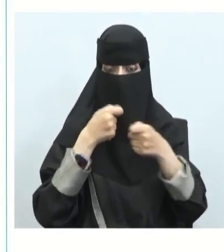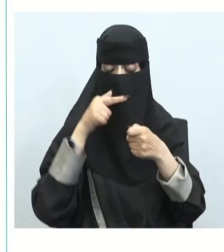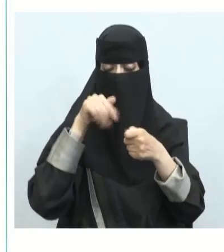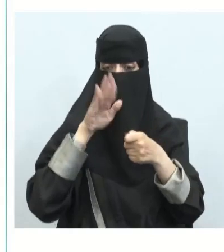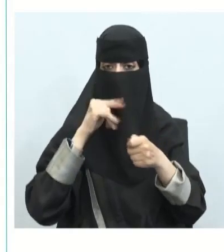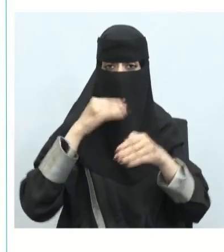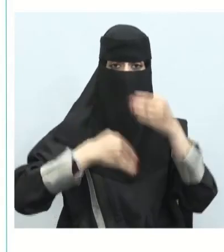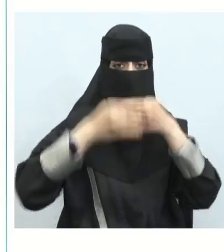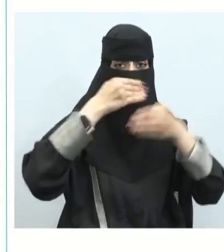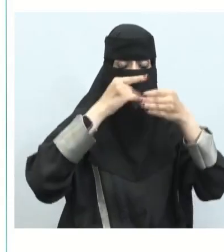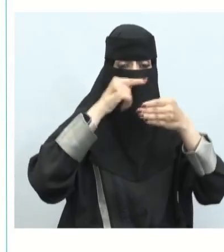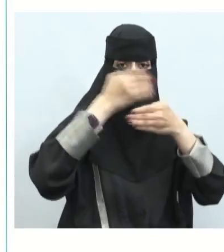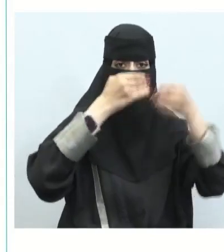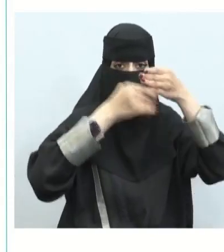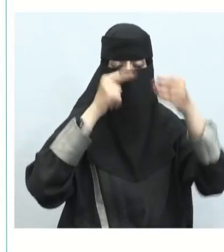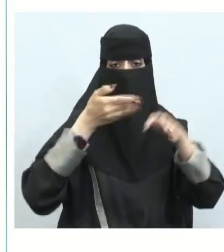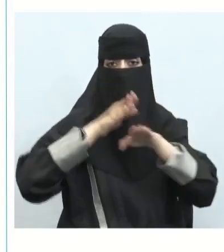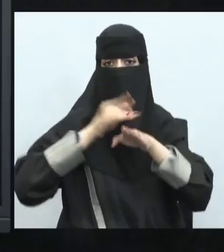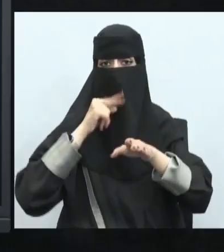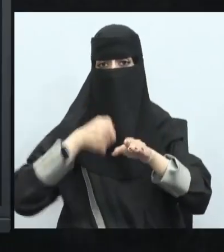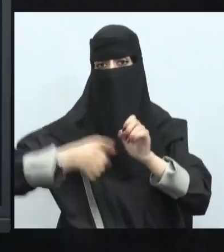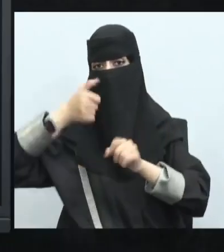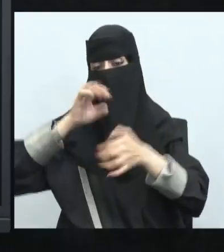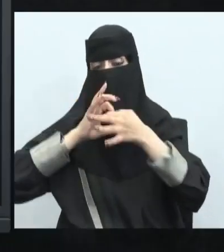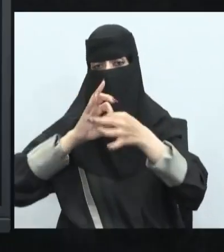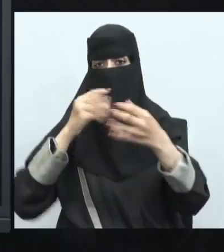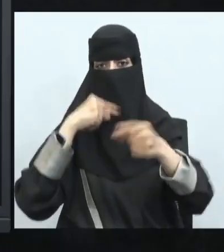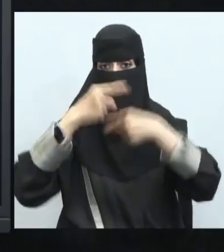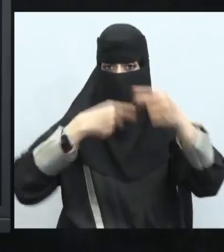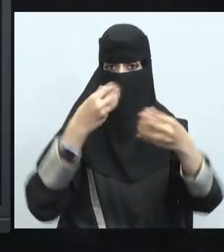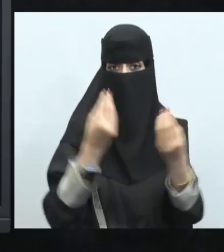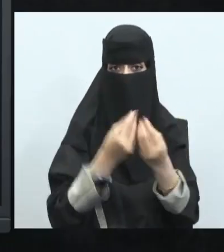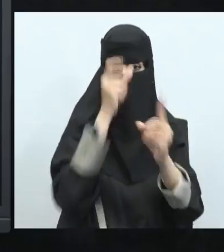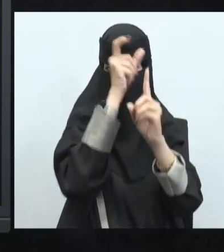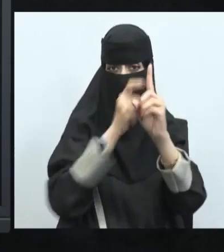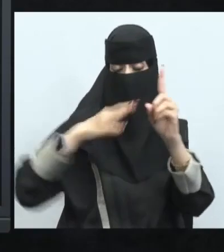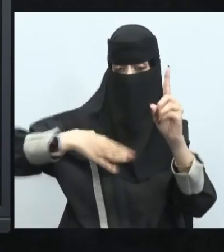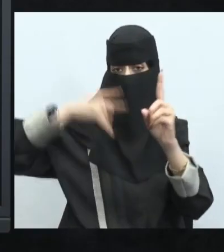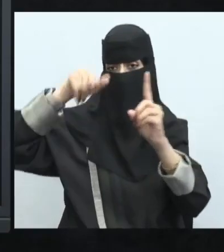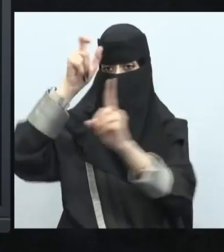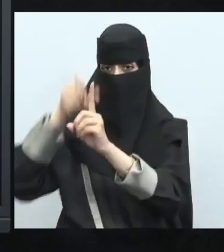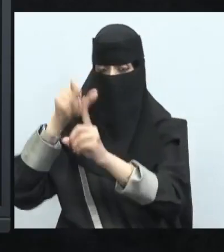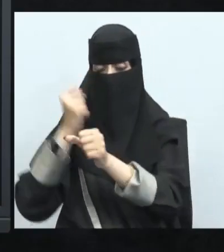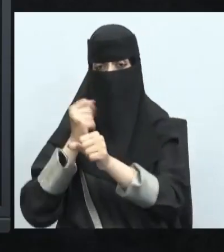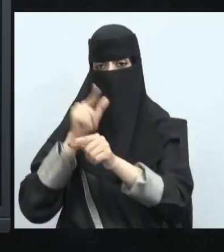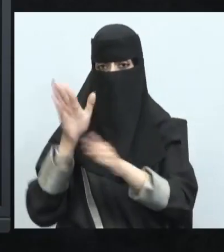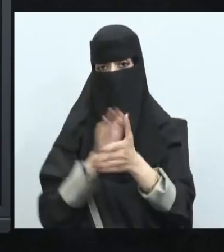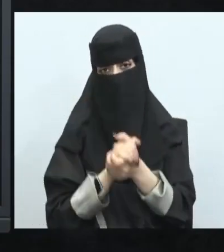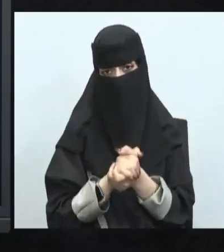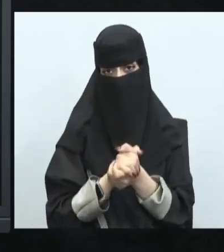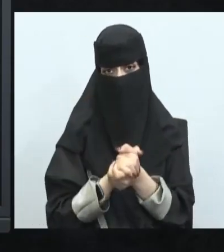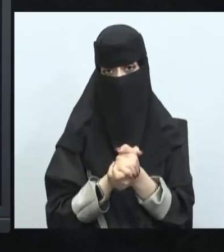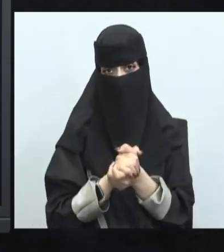مع الموظفين اذا هنالك قد يكون رده فعل عاليه من قبل الاشخاص واحنا ذكرنا سابقا الافراد لديهم